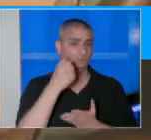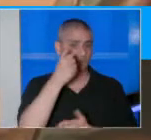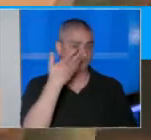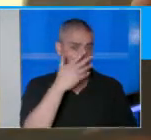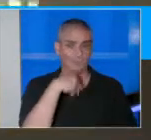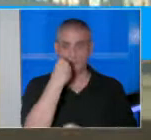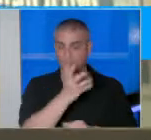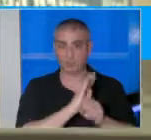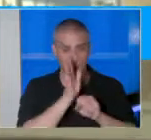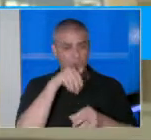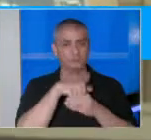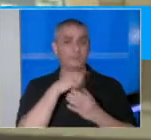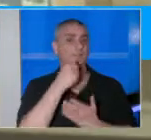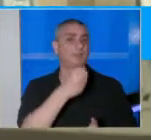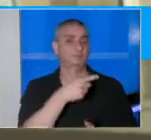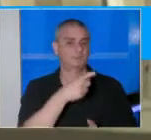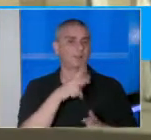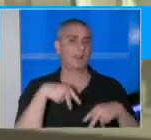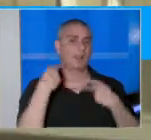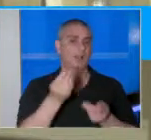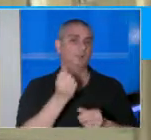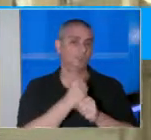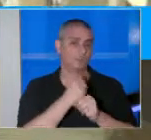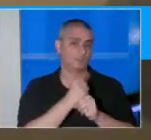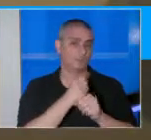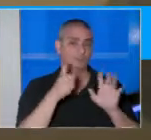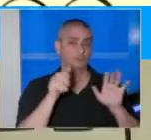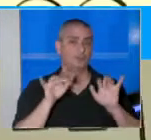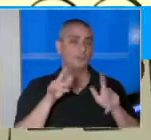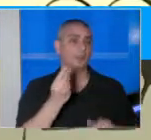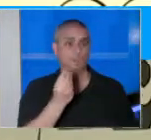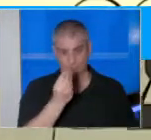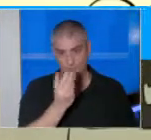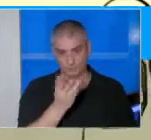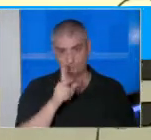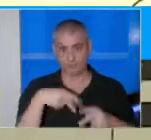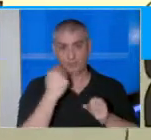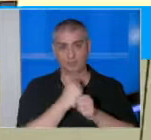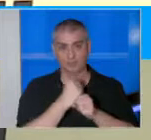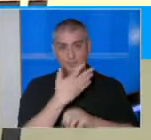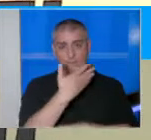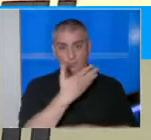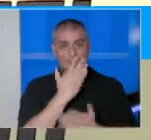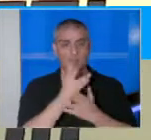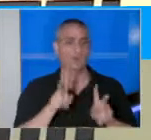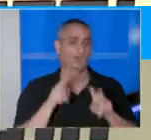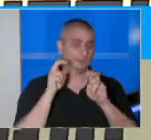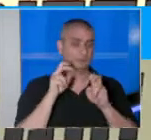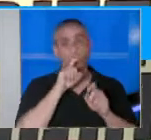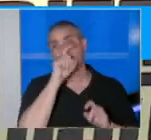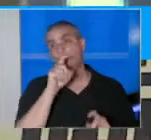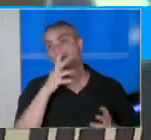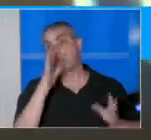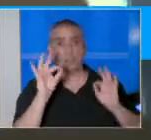נתנה לקורונה, יש תקציב למשל להחזרת עובדים, תקציב של 6 מיליארד שקל להחזרת עובדים. המדינה ניצלה מתוכו